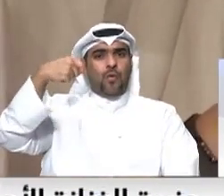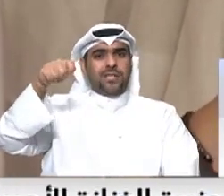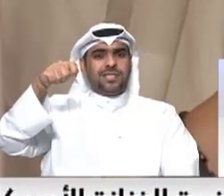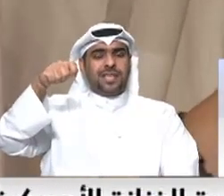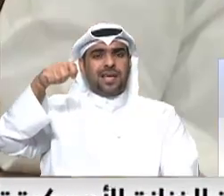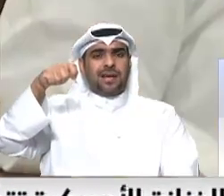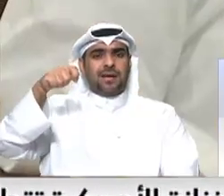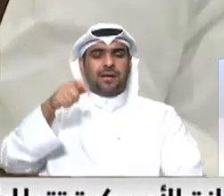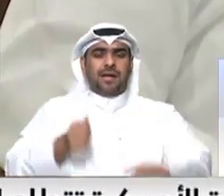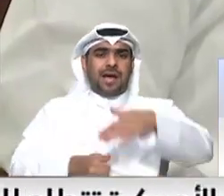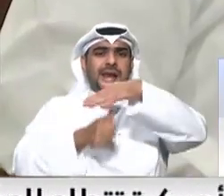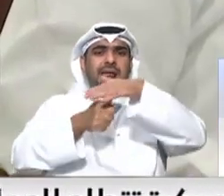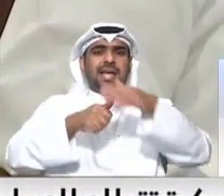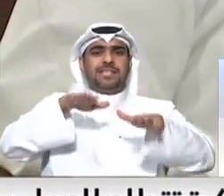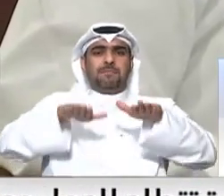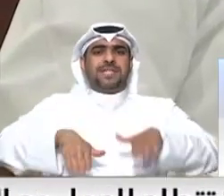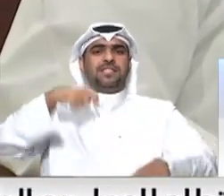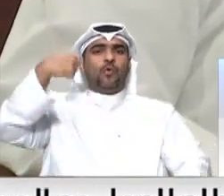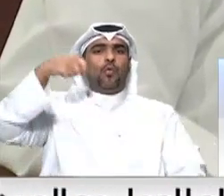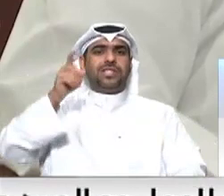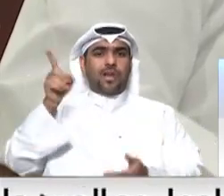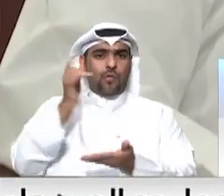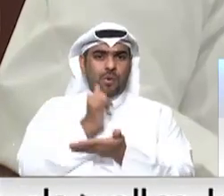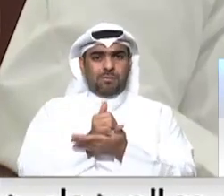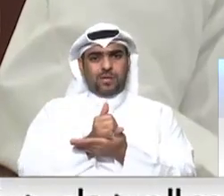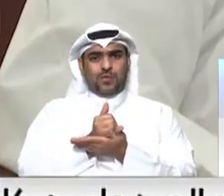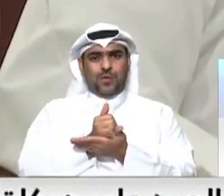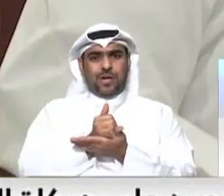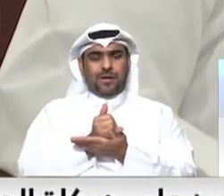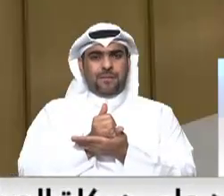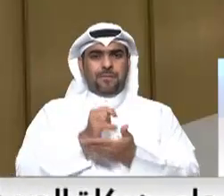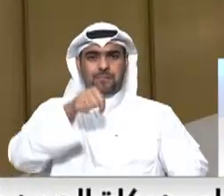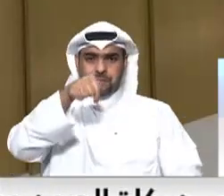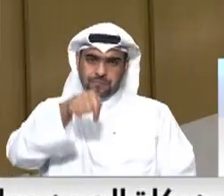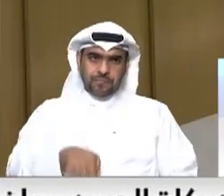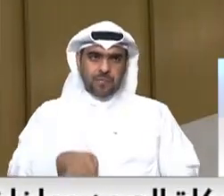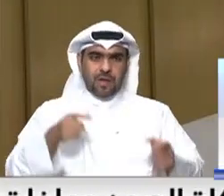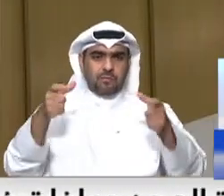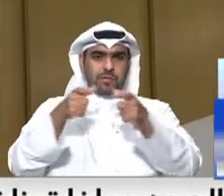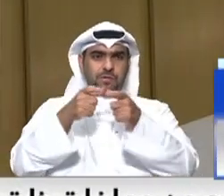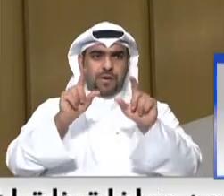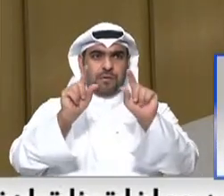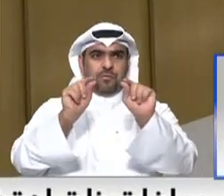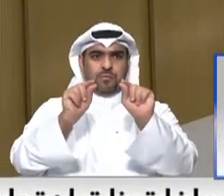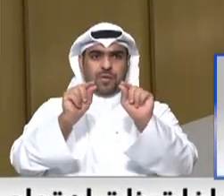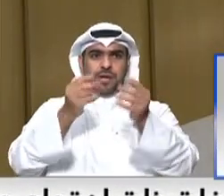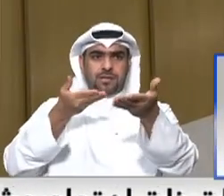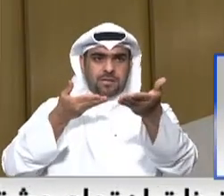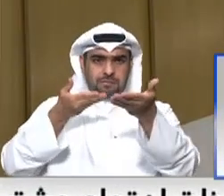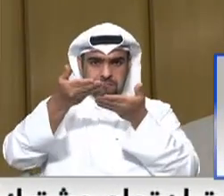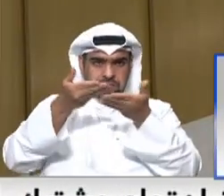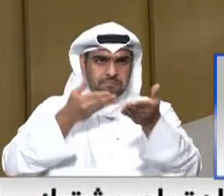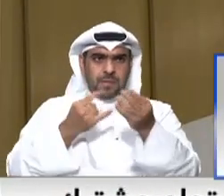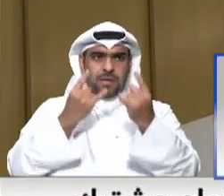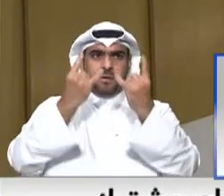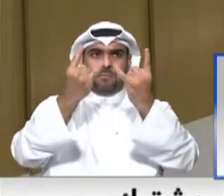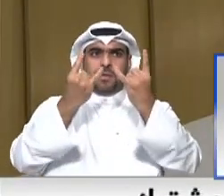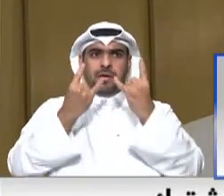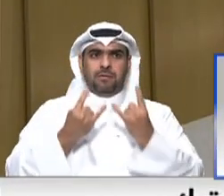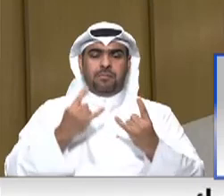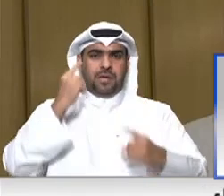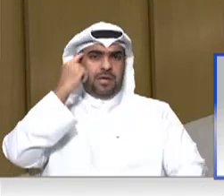قضيه مجتمع حقيقه اليوم حضرنا جلسه جميله جدا واستمتعنا بالكلام اللي طرح والحوارات والاراء اللي